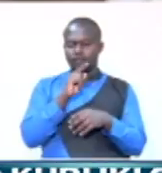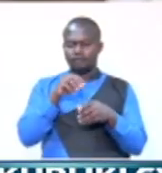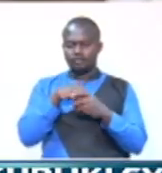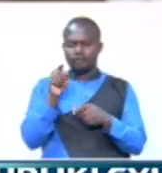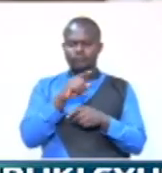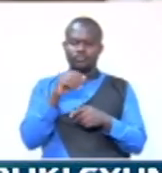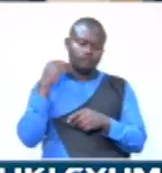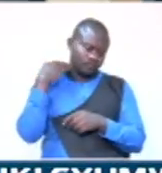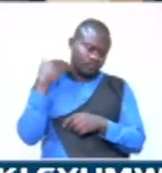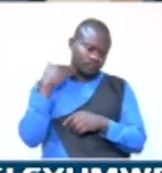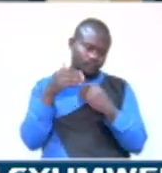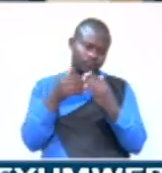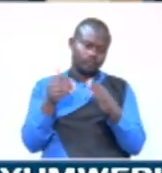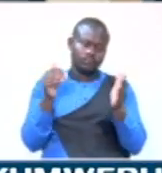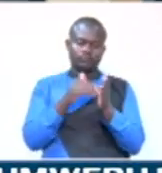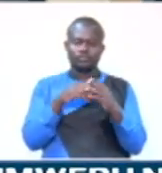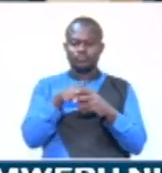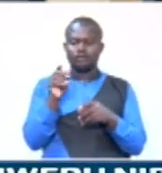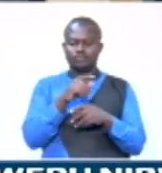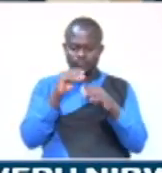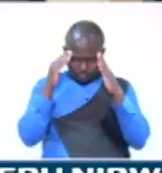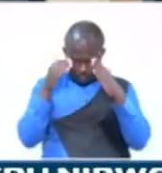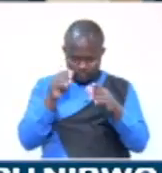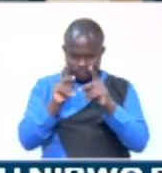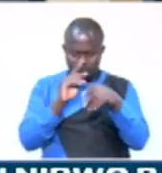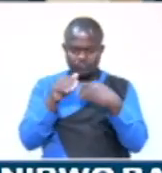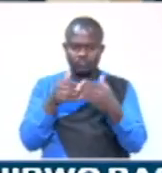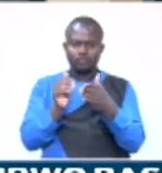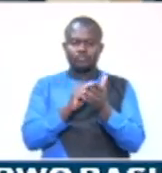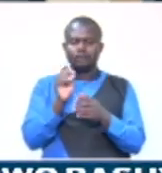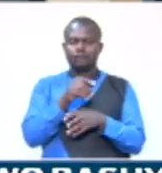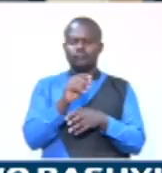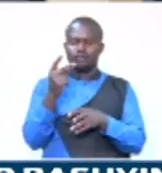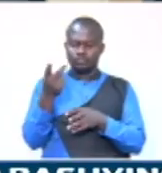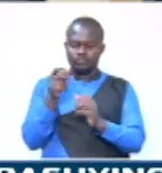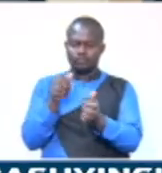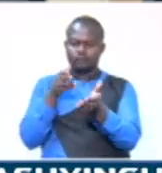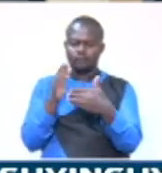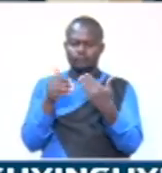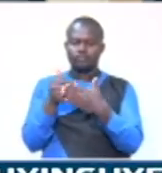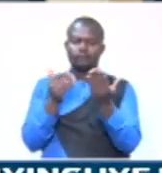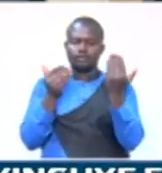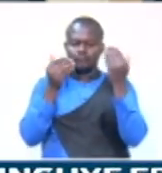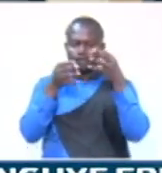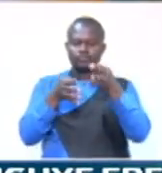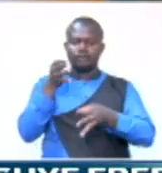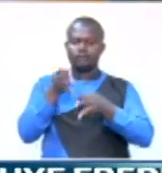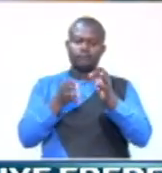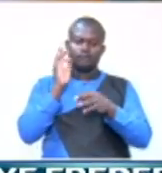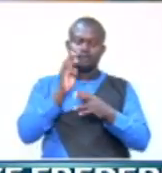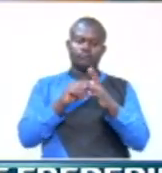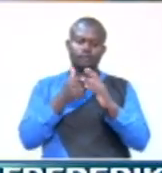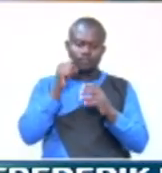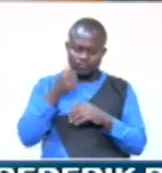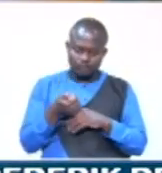bya Jenoside ndetse no mu byaha byibasiye inyokomuntu. Ni ibyaha bibiri akurikiranyweho. Urubanza rero rwe ruzatangira